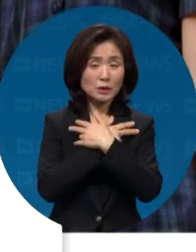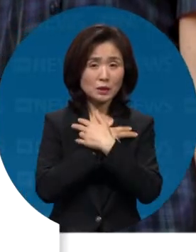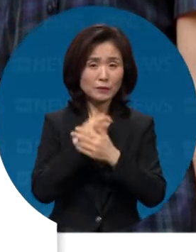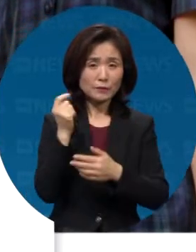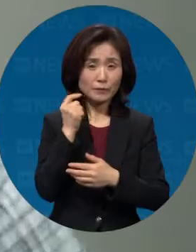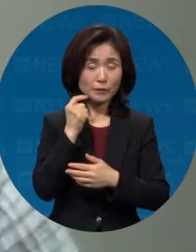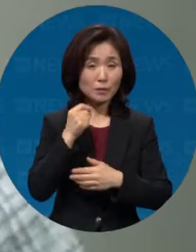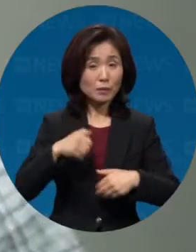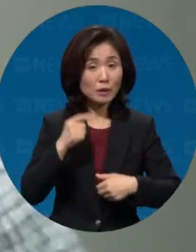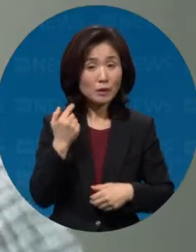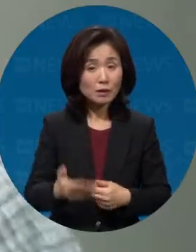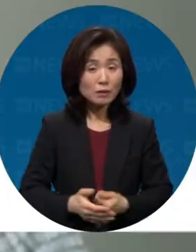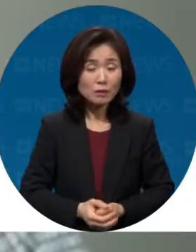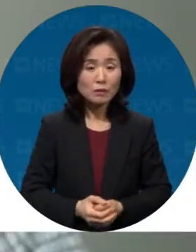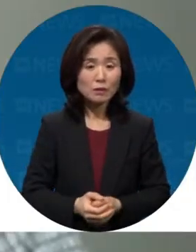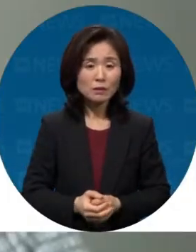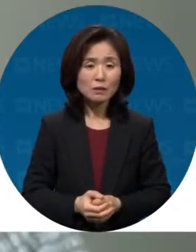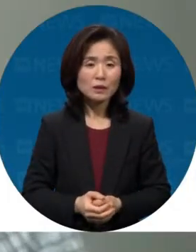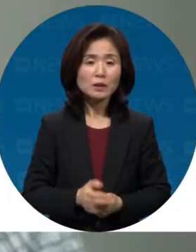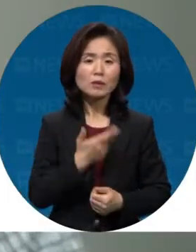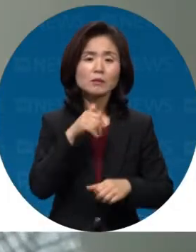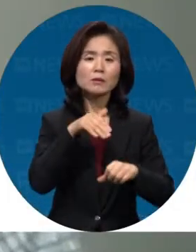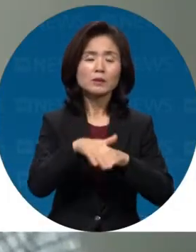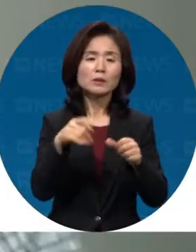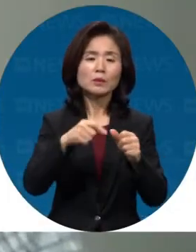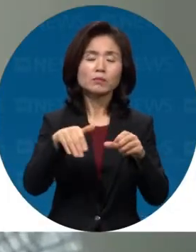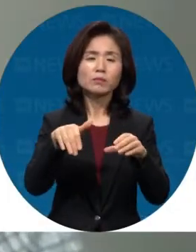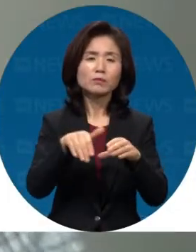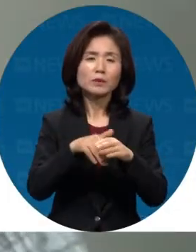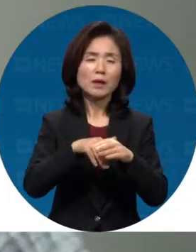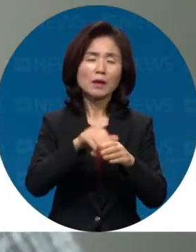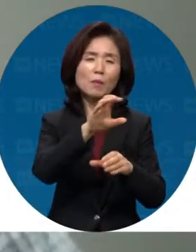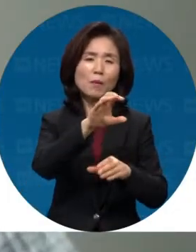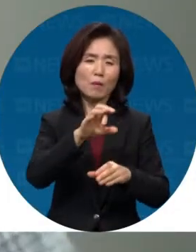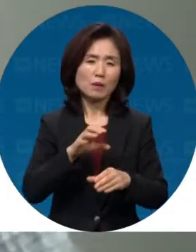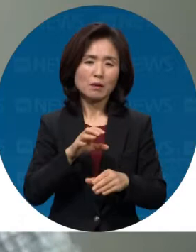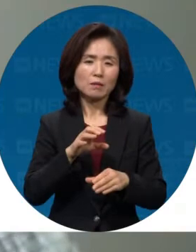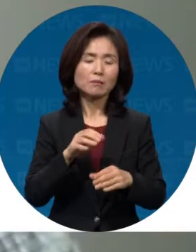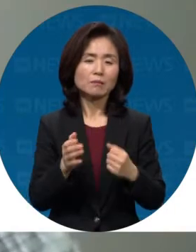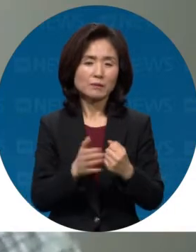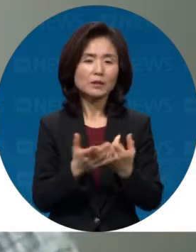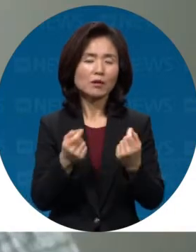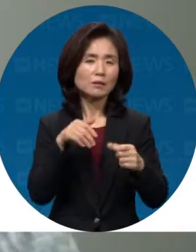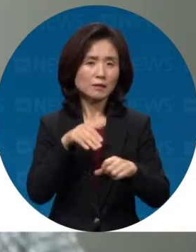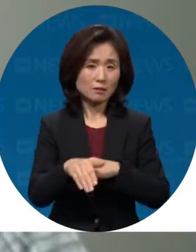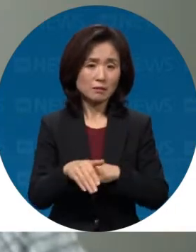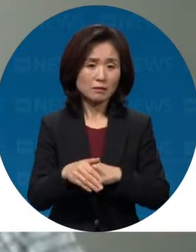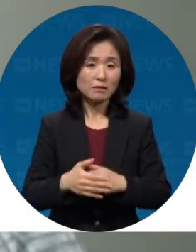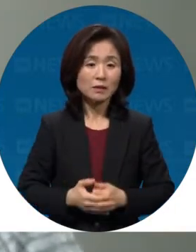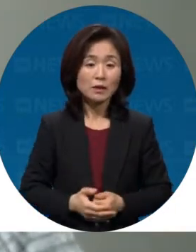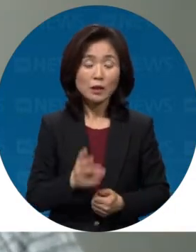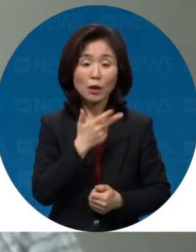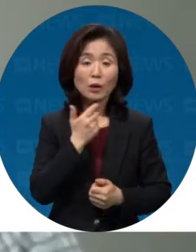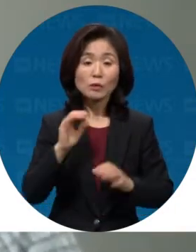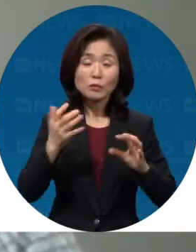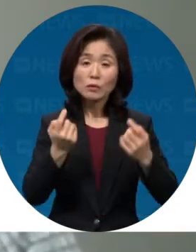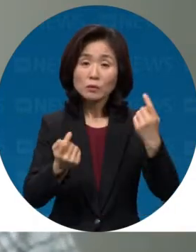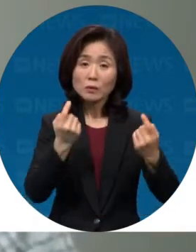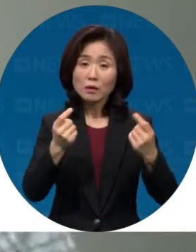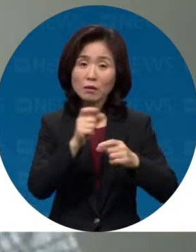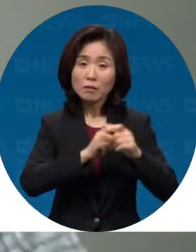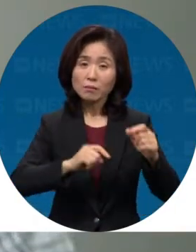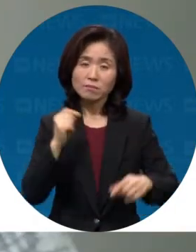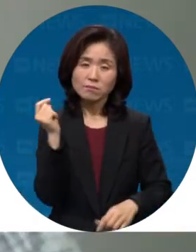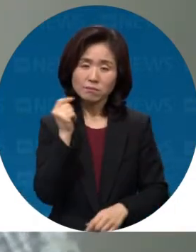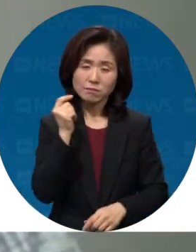겁니까? 보통 영국식 교육 문화를 표방한다고 보니까 그렇게 진행이 된 건데 실제로 영국보다도 훨씬 더